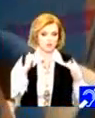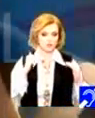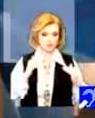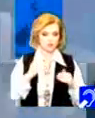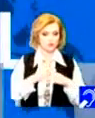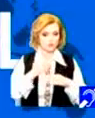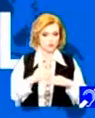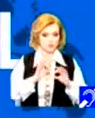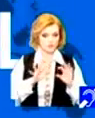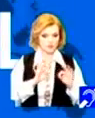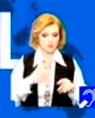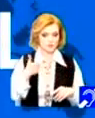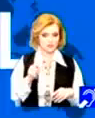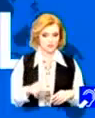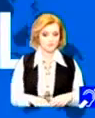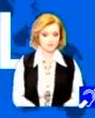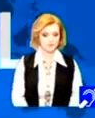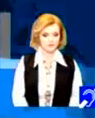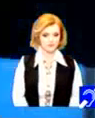în Telejurnal.